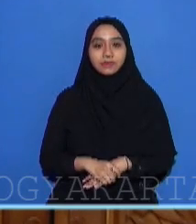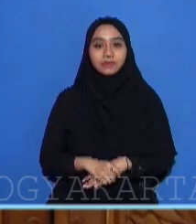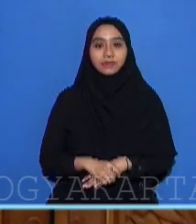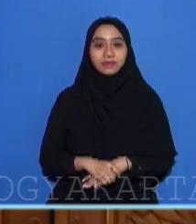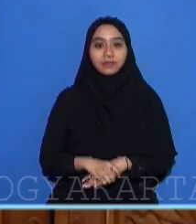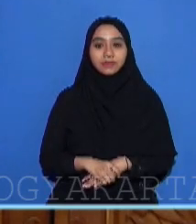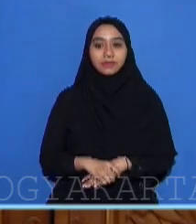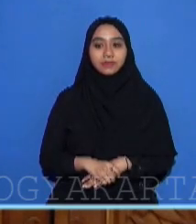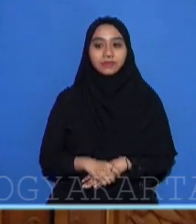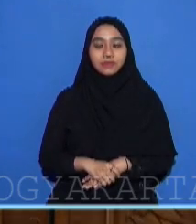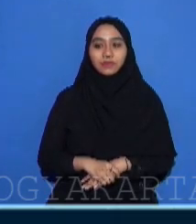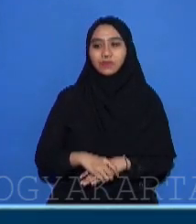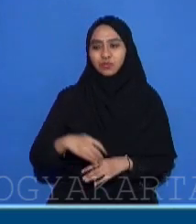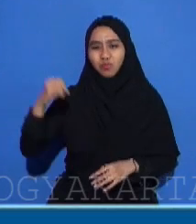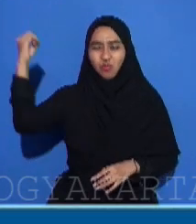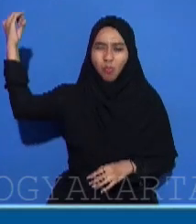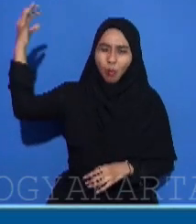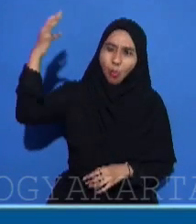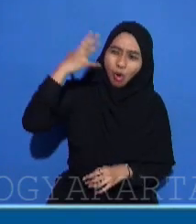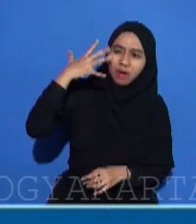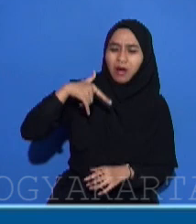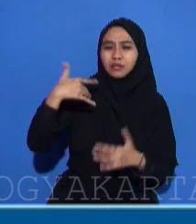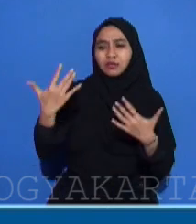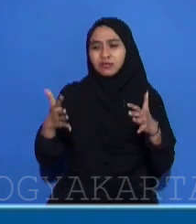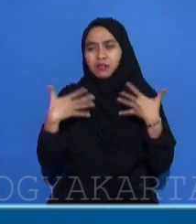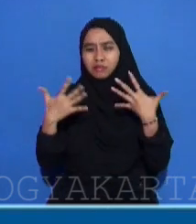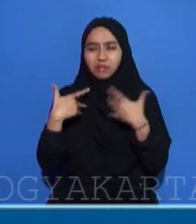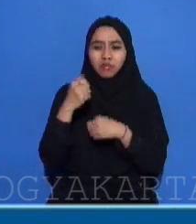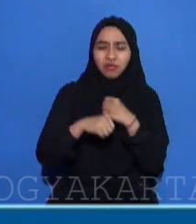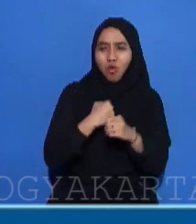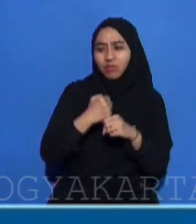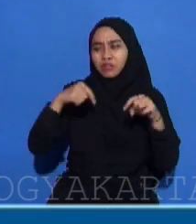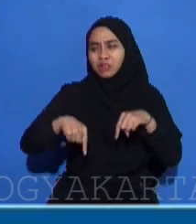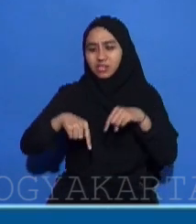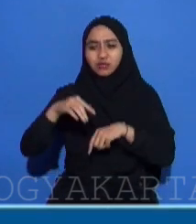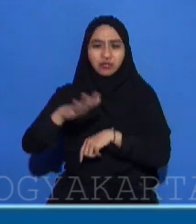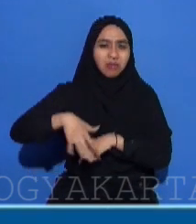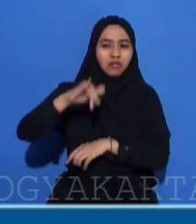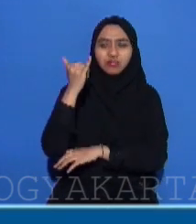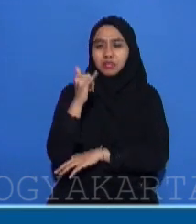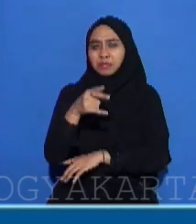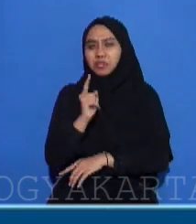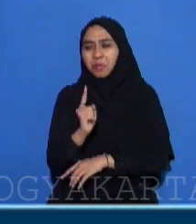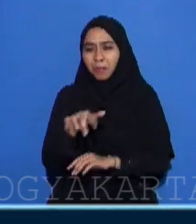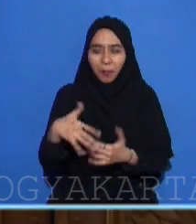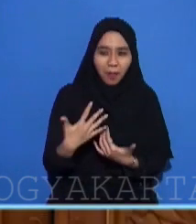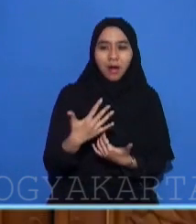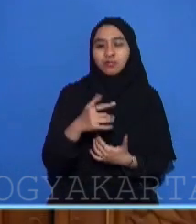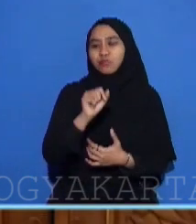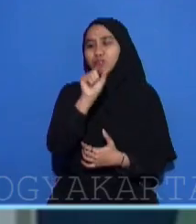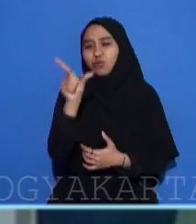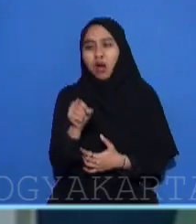Para pamirsa, mangsa rendeng ing leladan DIY taun menika kadugi badhe kawiwitan ing dasarian kaping setunggal wulan